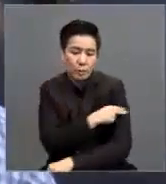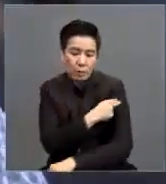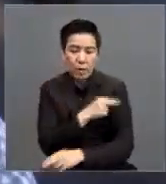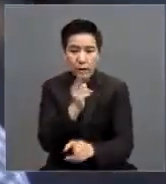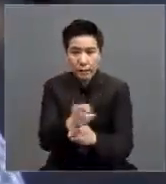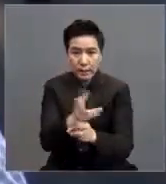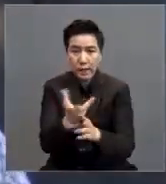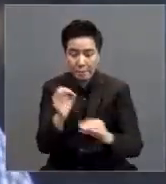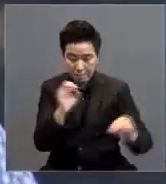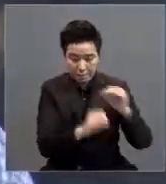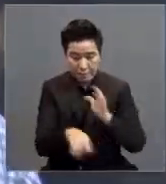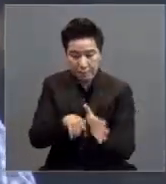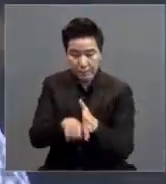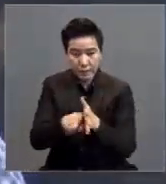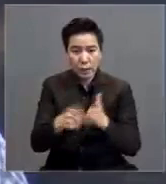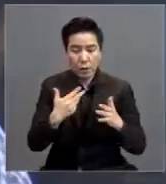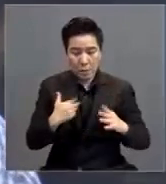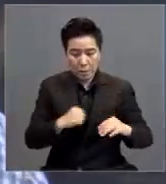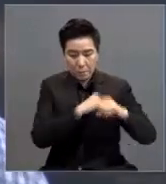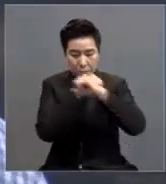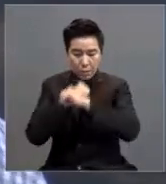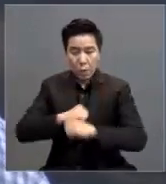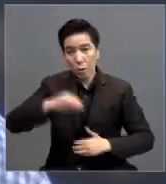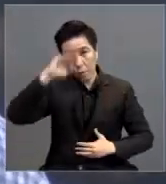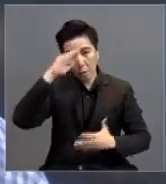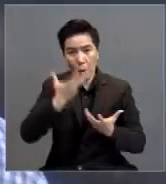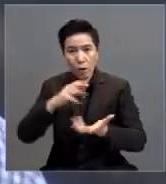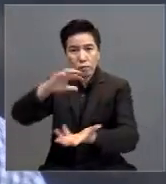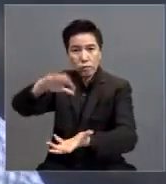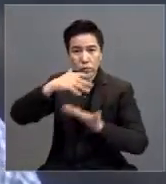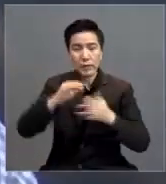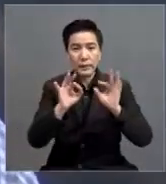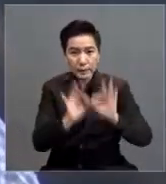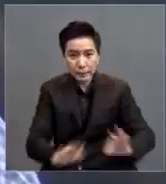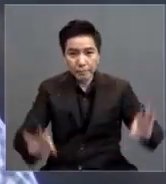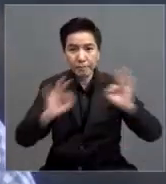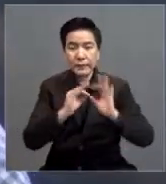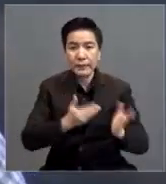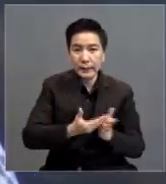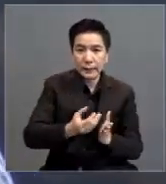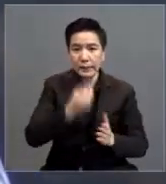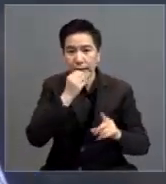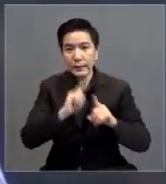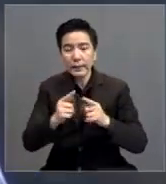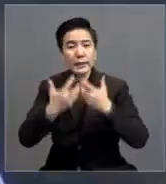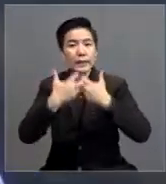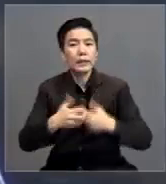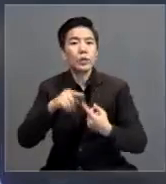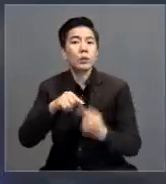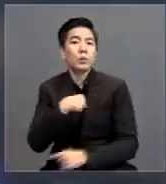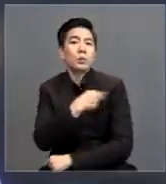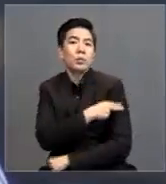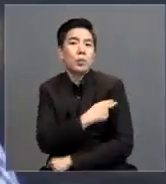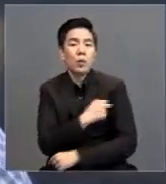การรักษาพยาบาลการทำให้ปลอดภัยจากเชื้อโรคการป้องกันโรคการขนส่งสินค้าที่จำเป็นสำหรับการอุปโภคบริโภคเครื่องมืออุป